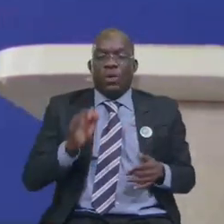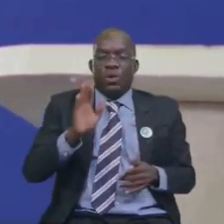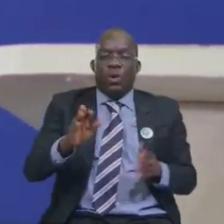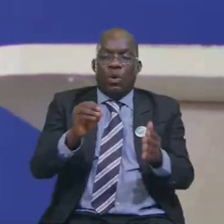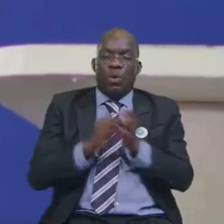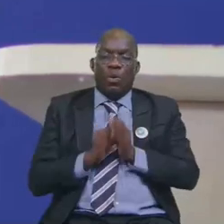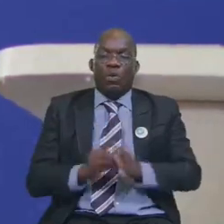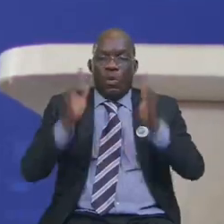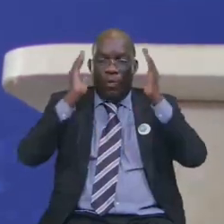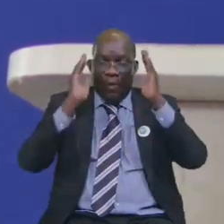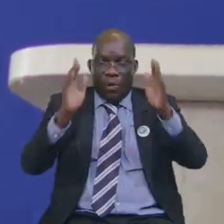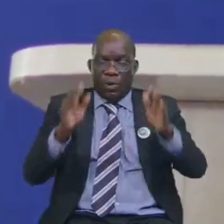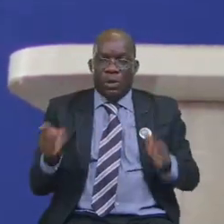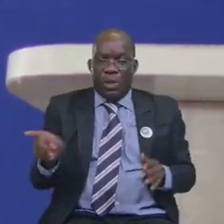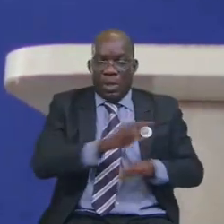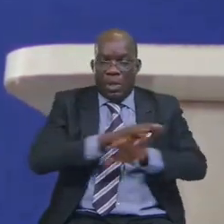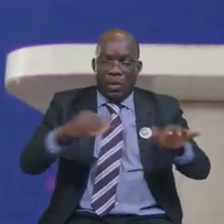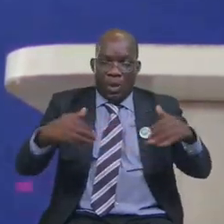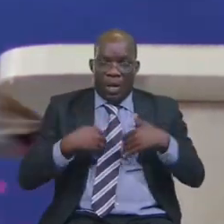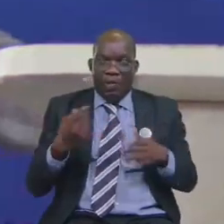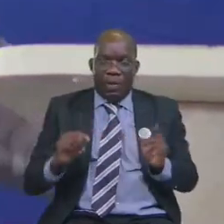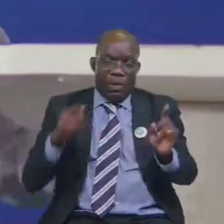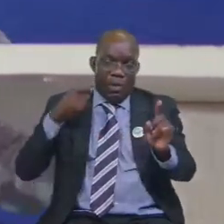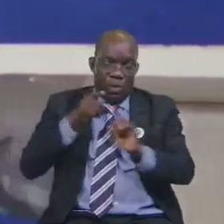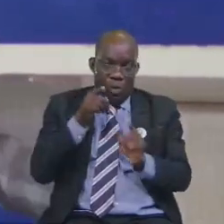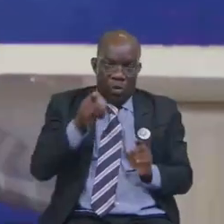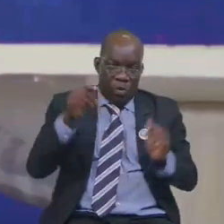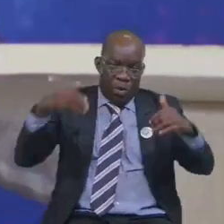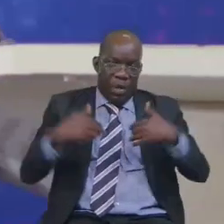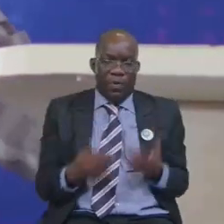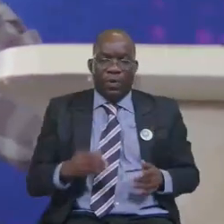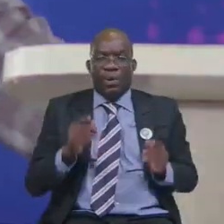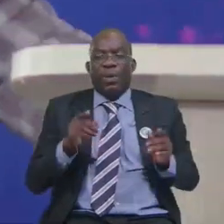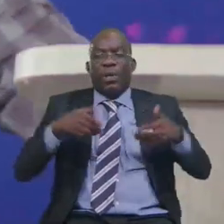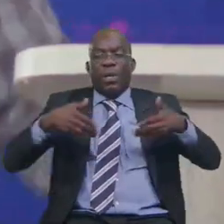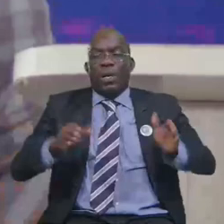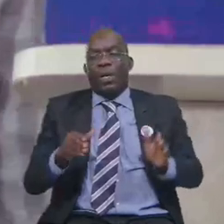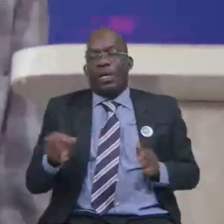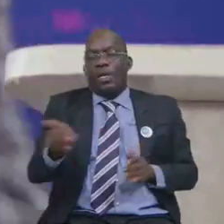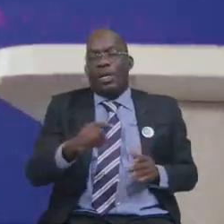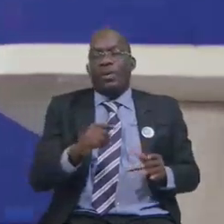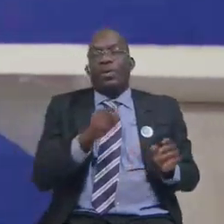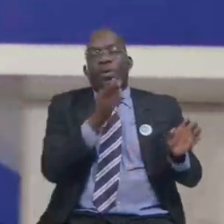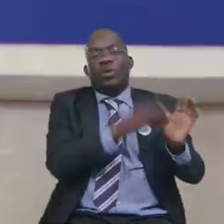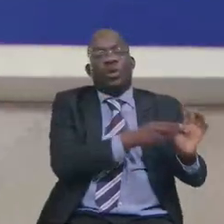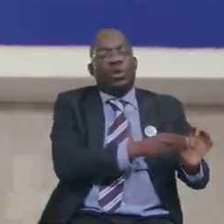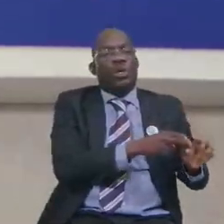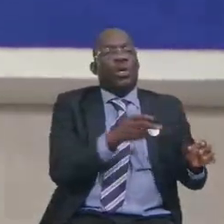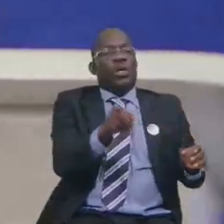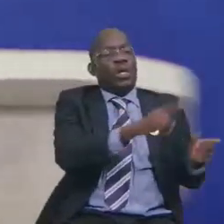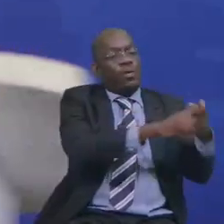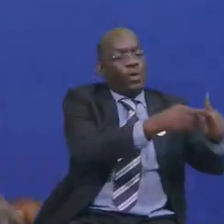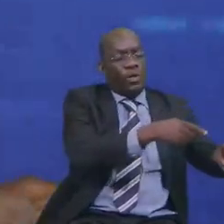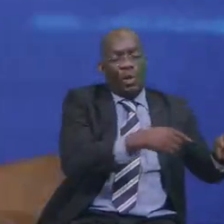ils n'ont pas des objectifs que toi tu t'es fixé laisse-les aller se joindre aux autres j'annonce à tout le monde